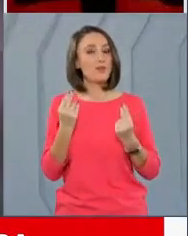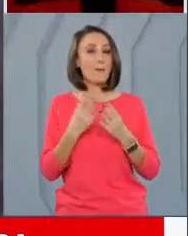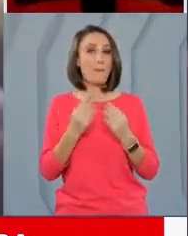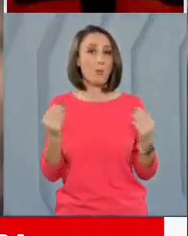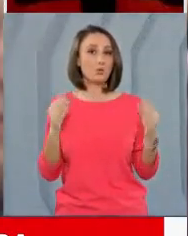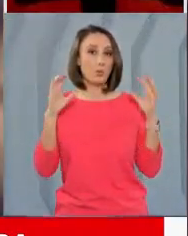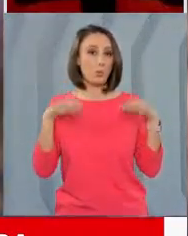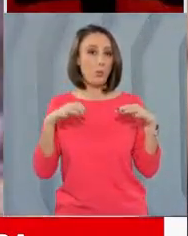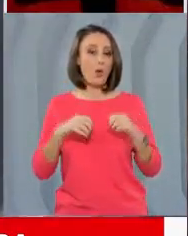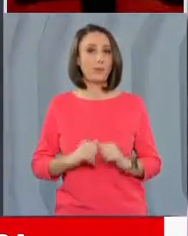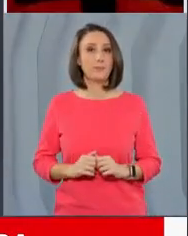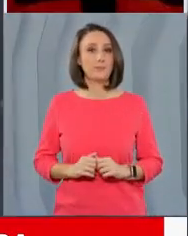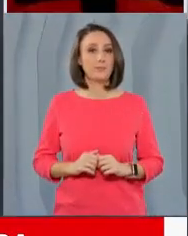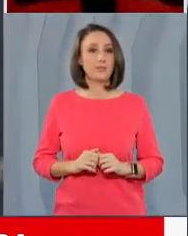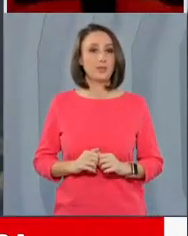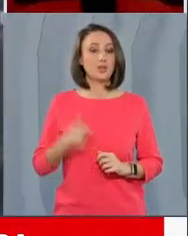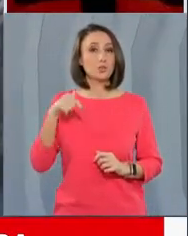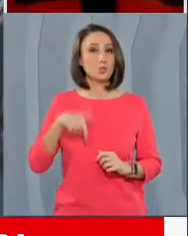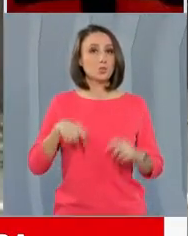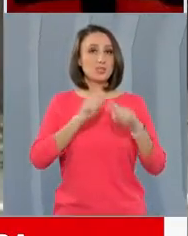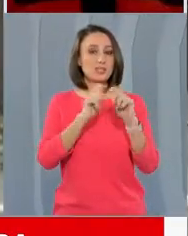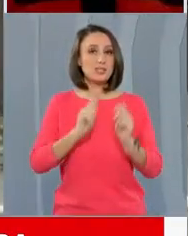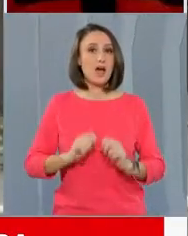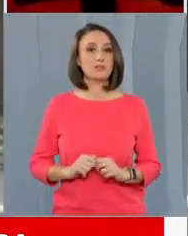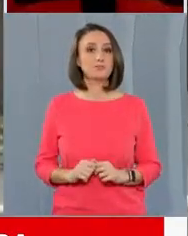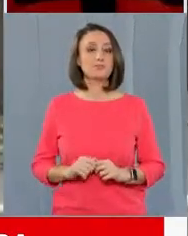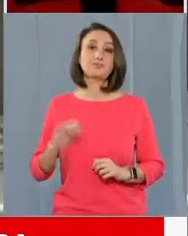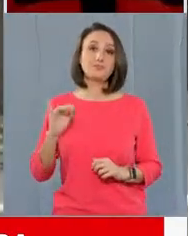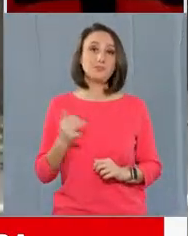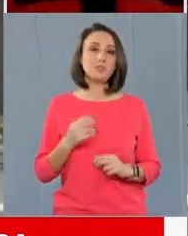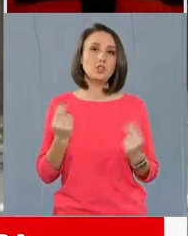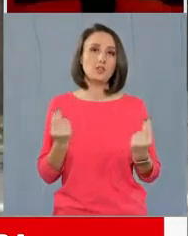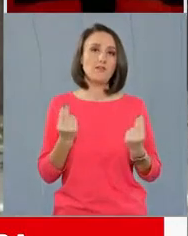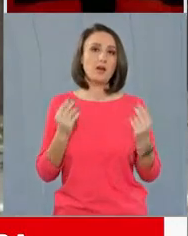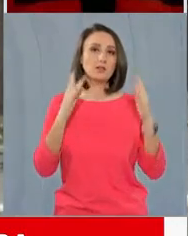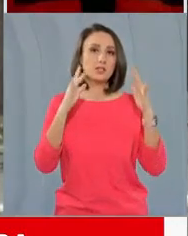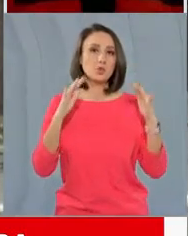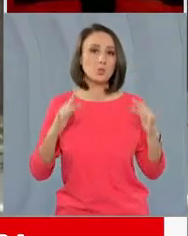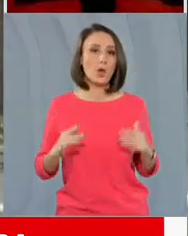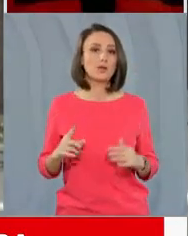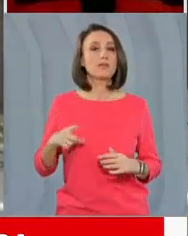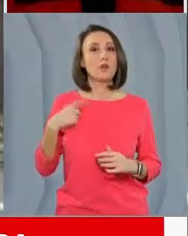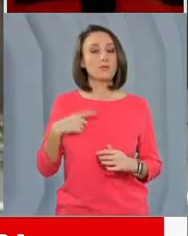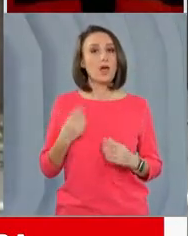multe precipitații, mai ales în partea de sud a țării, inclusiv sub formă de ninsoare, vor fi